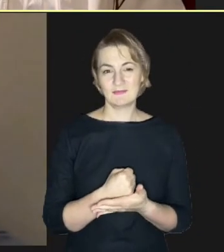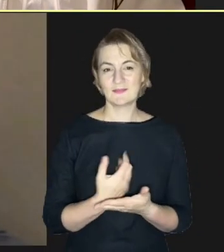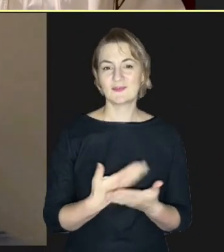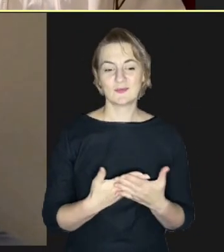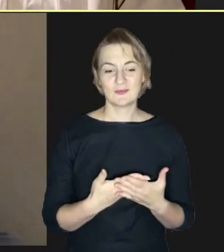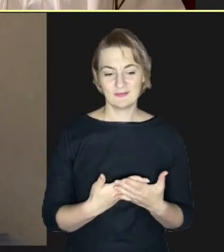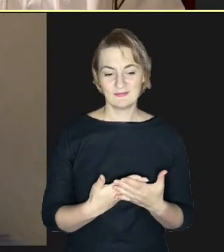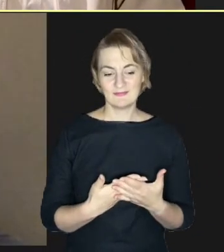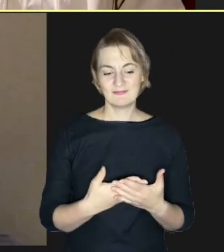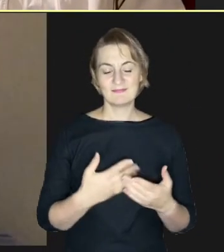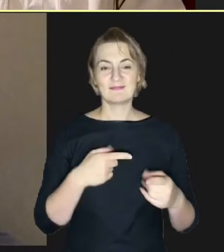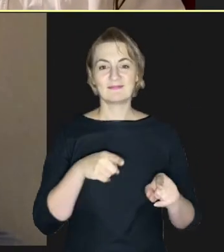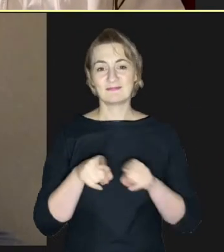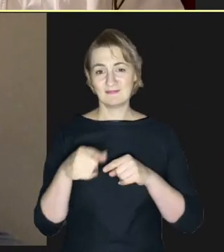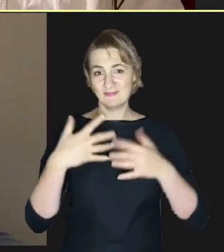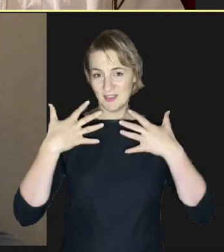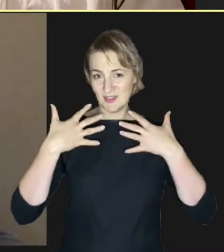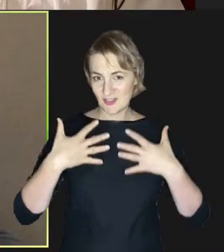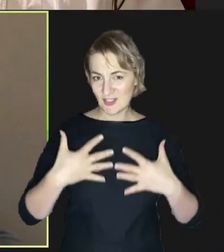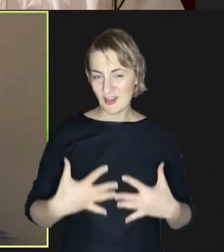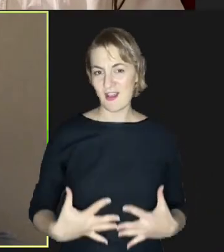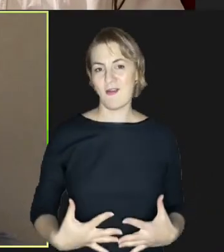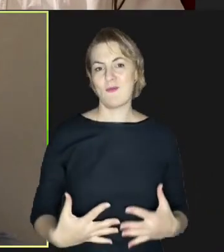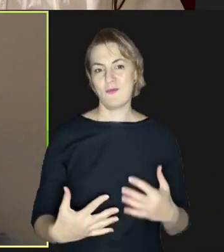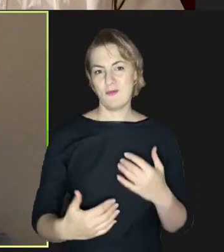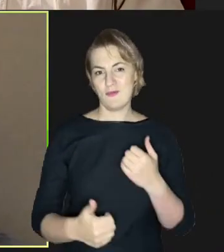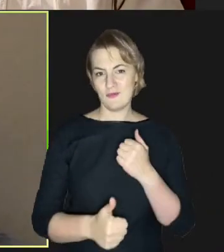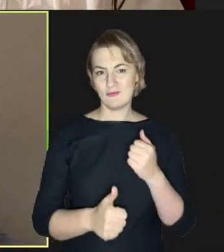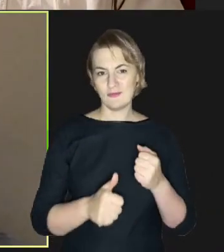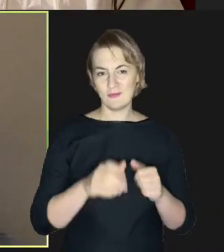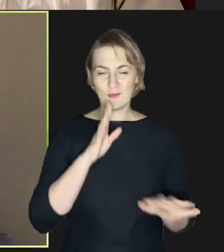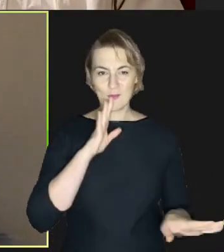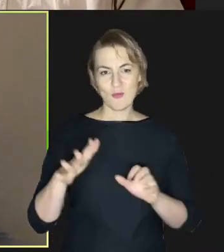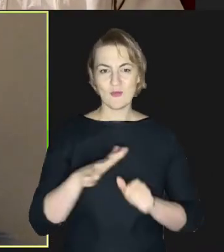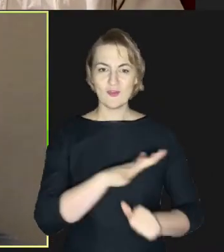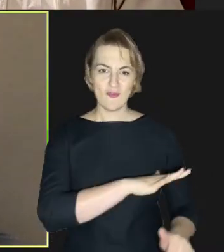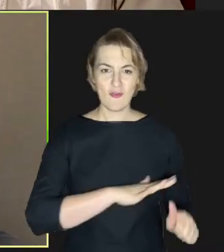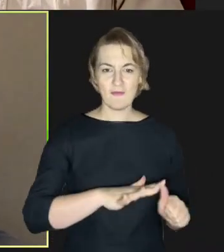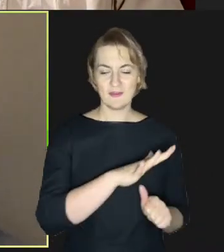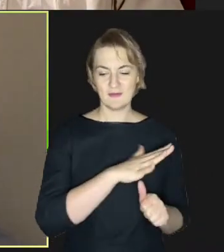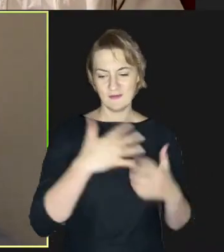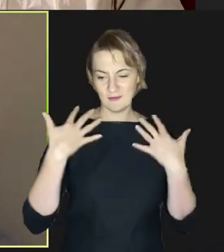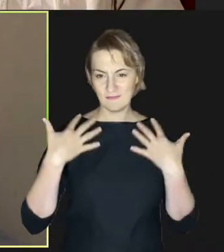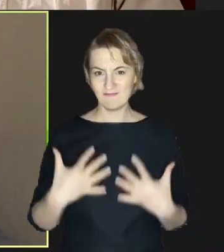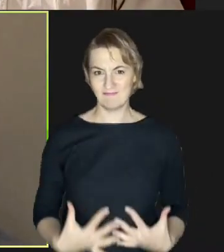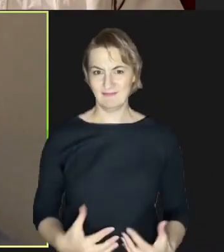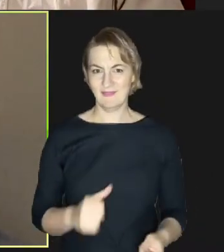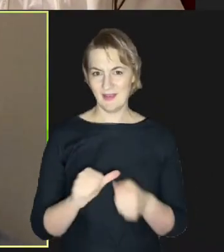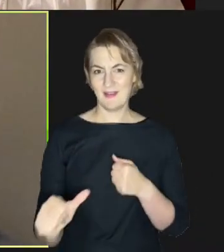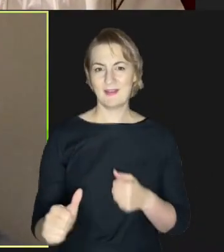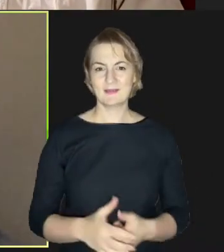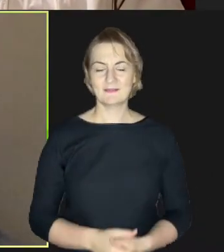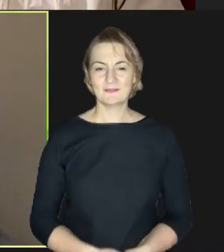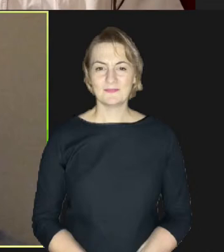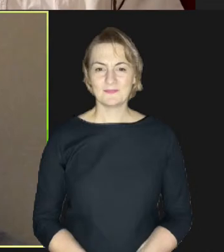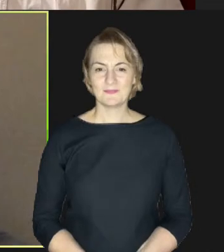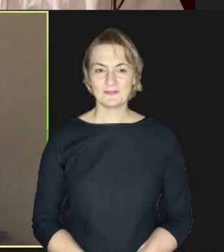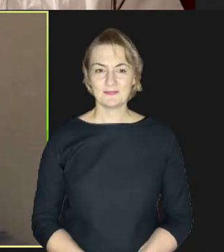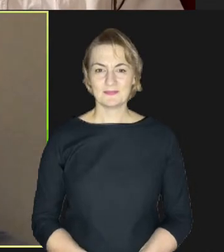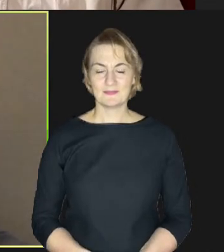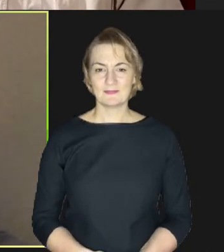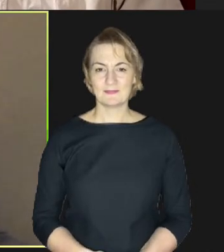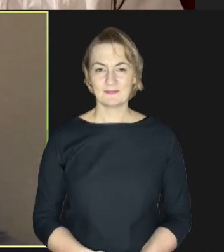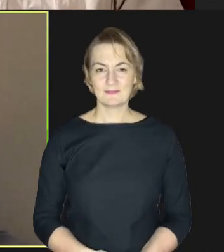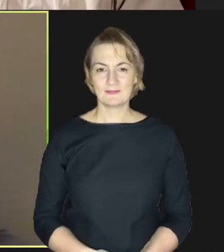tak, ciało jest środowiskiem. Tak? Ciało jest całym środowiskiem. Jeśli